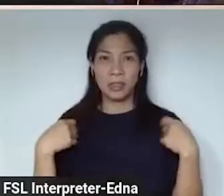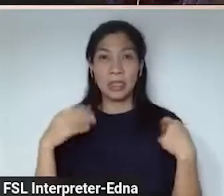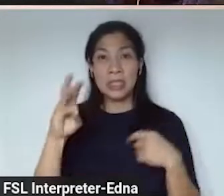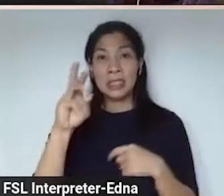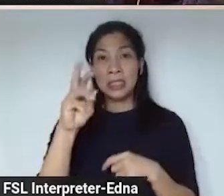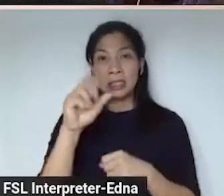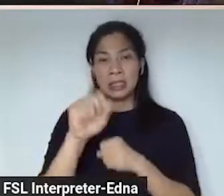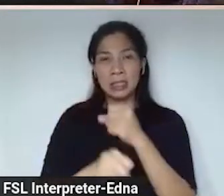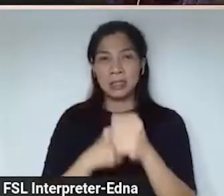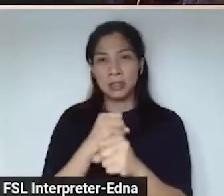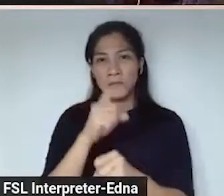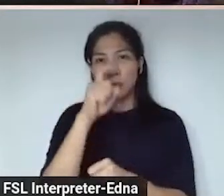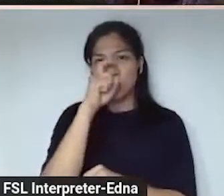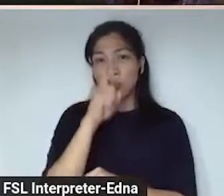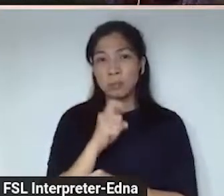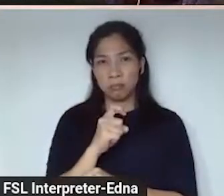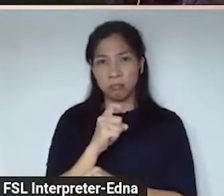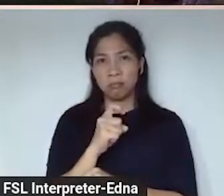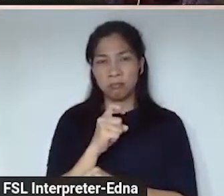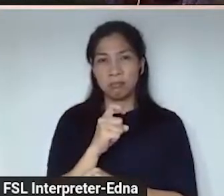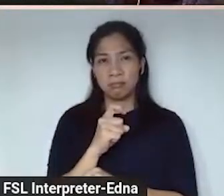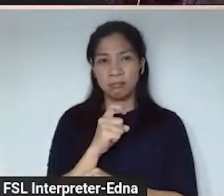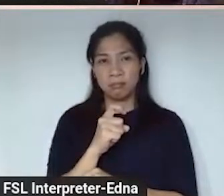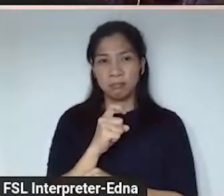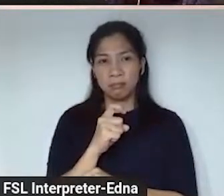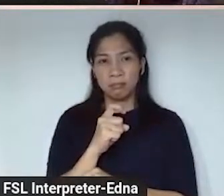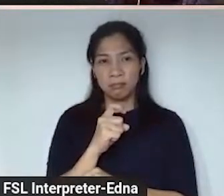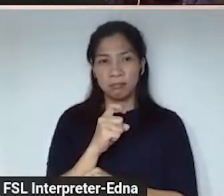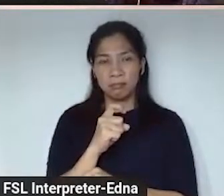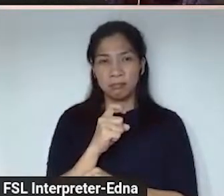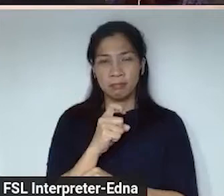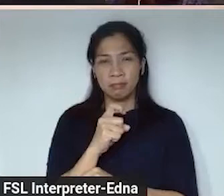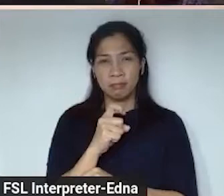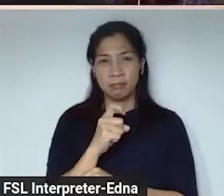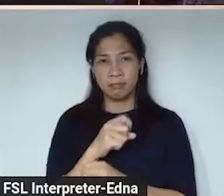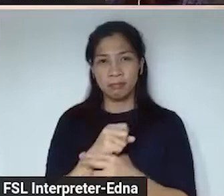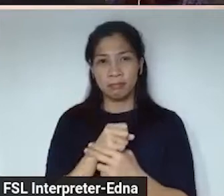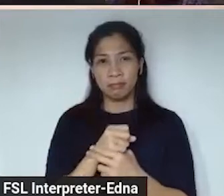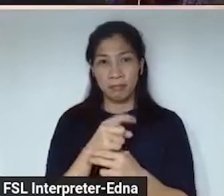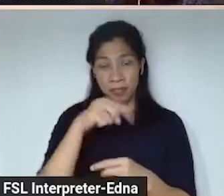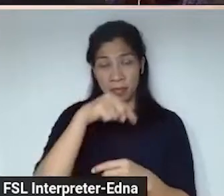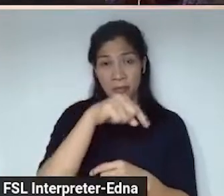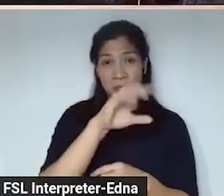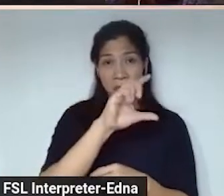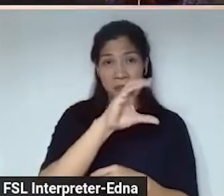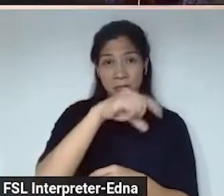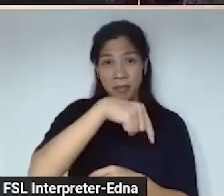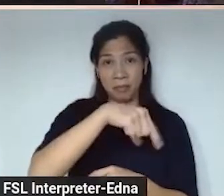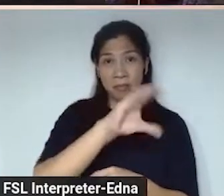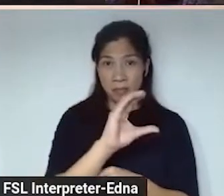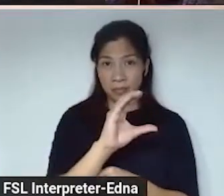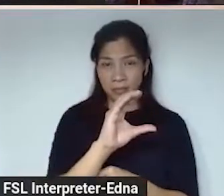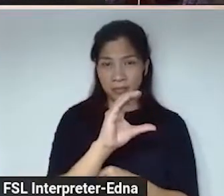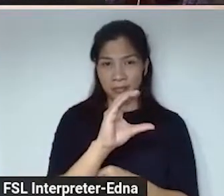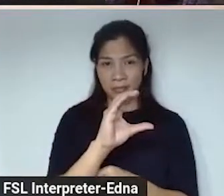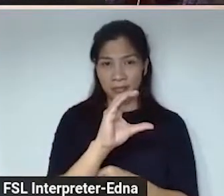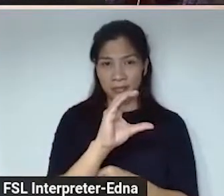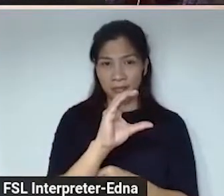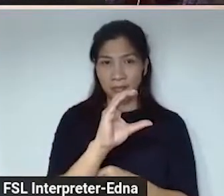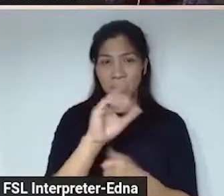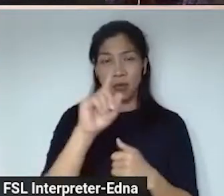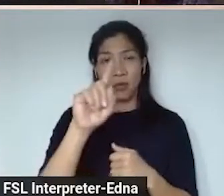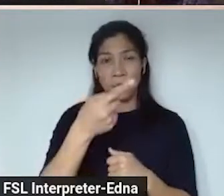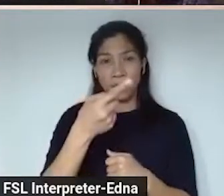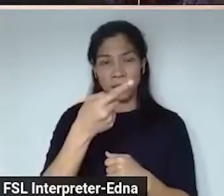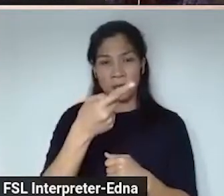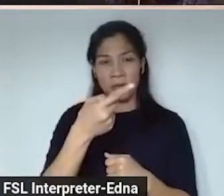know. Nandito na ako sa Quezon City. Nasa Purser College ako. Kaya